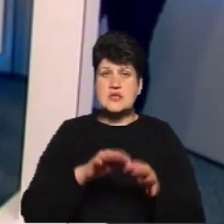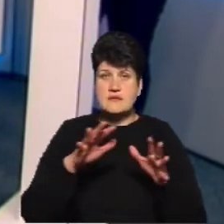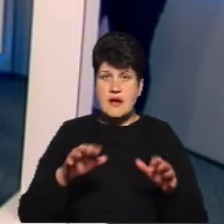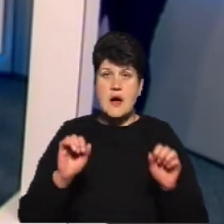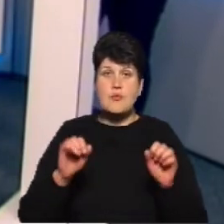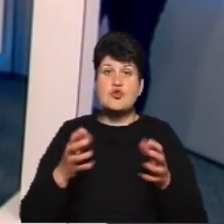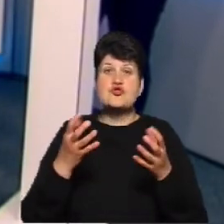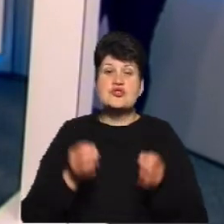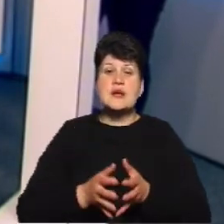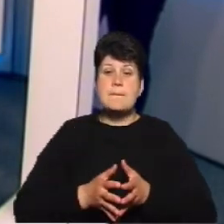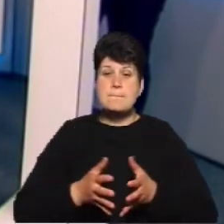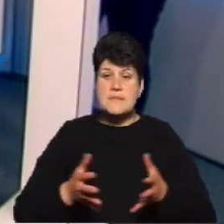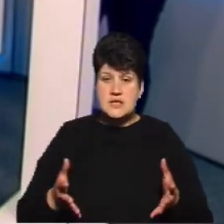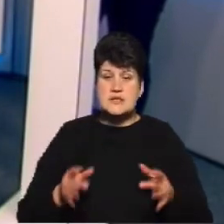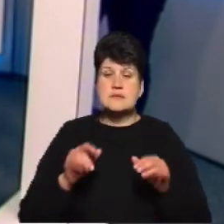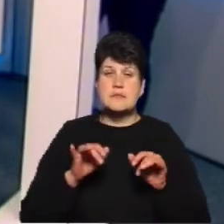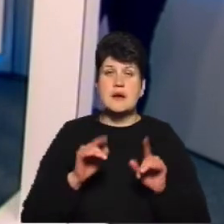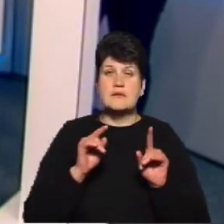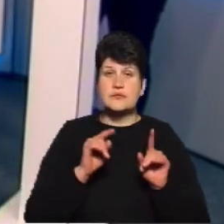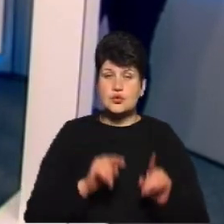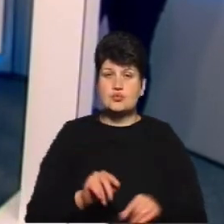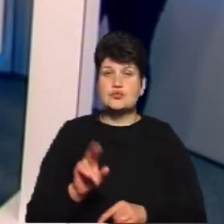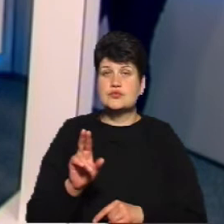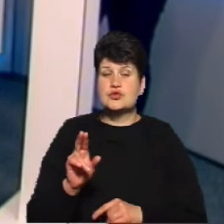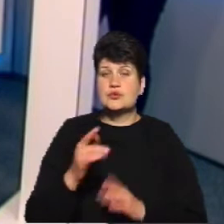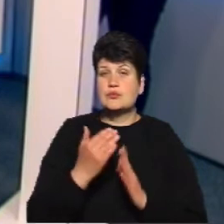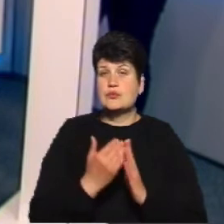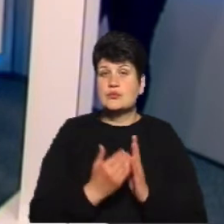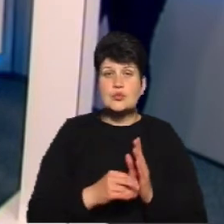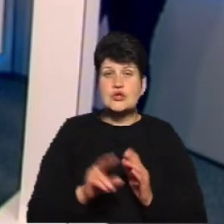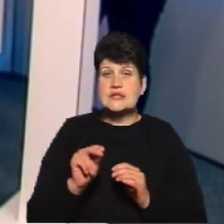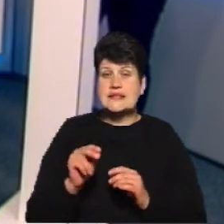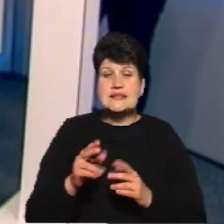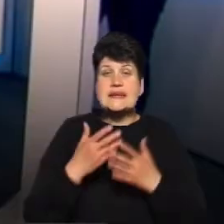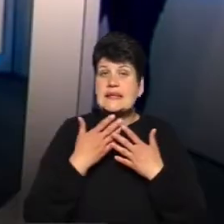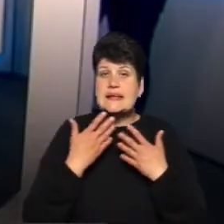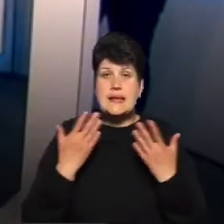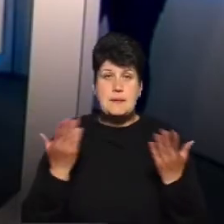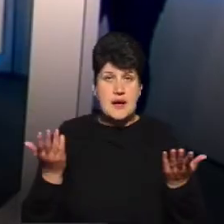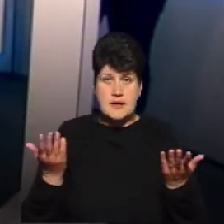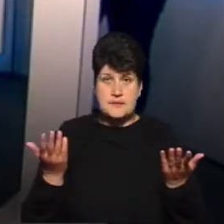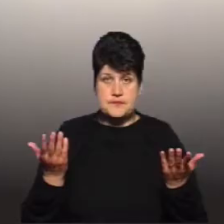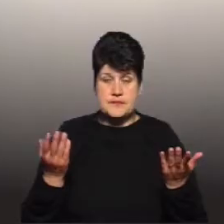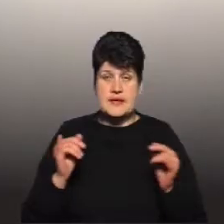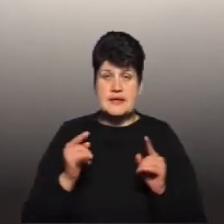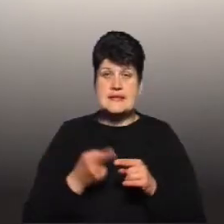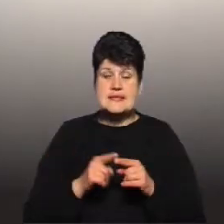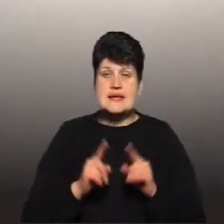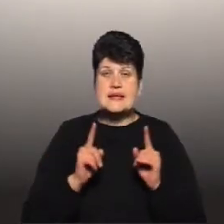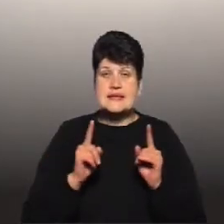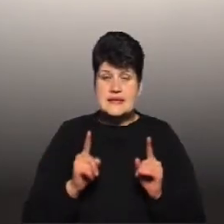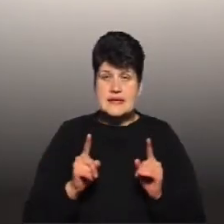у тому, що статистики в цьому відношенні немає. І то тільки методом